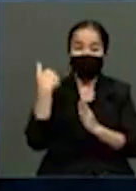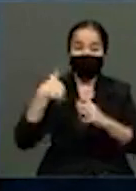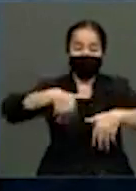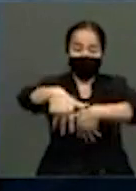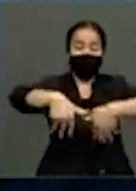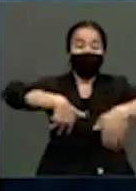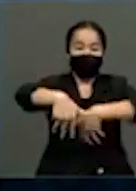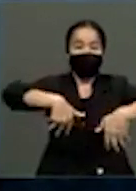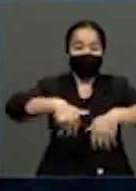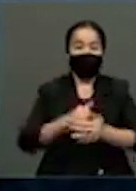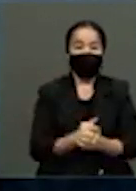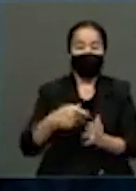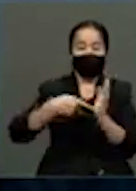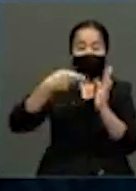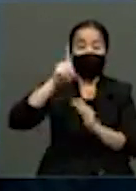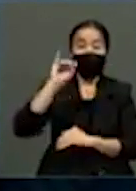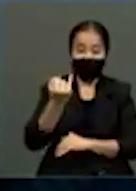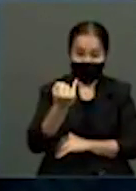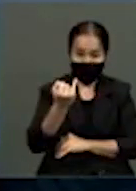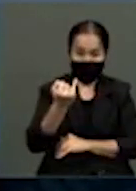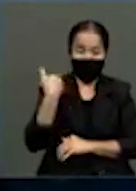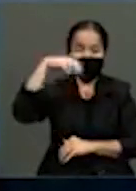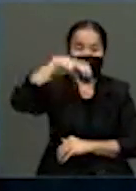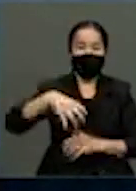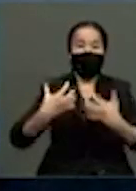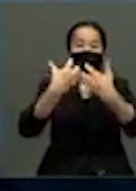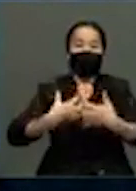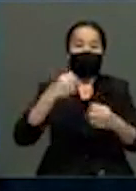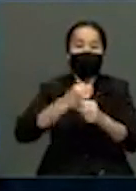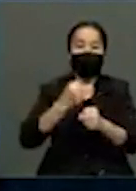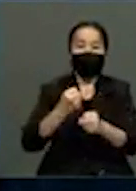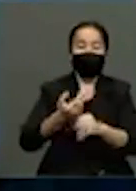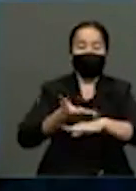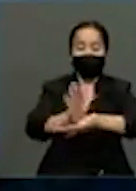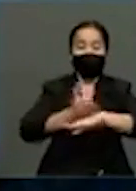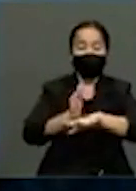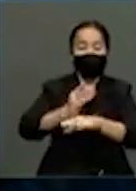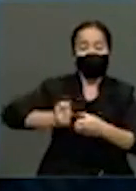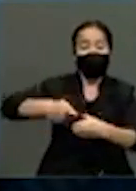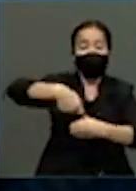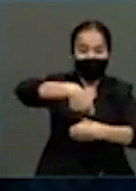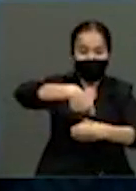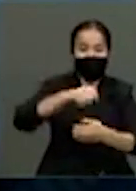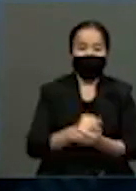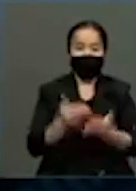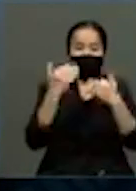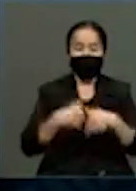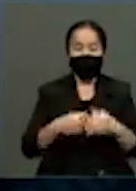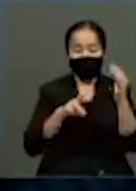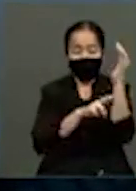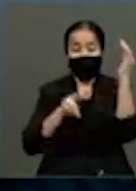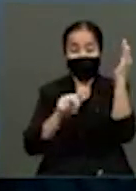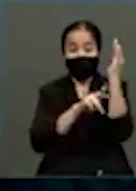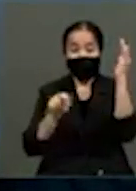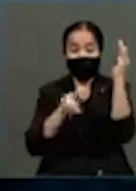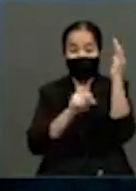ครับประจวบคีรีขันธ์หัวหินอยู่ที่โรงงานสับปะรดกระป๋องนะครับแล้วก็ระนองอยู่ที่เมื